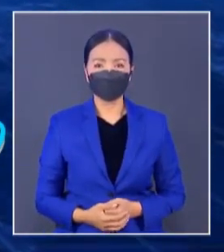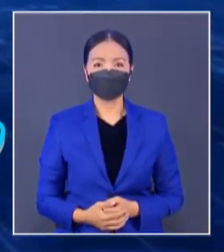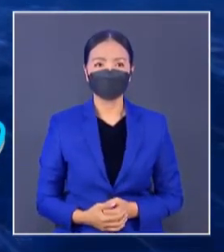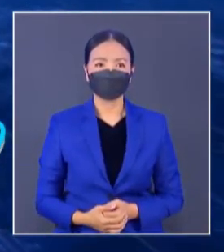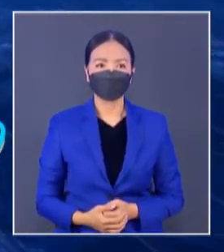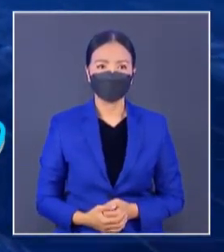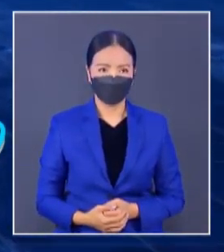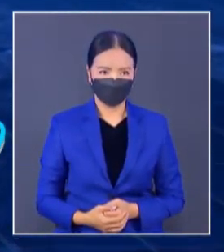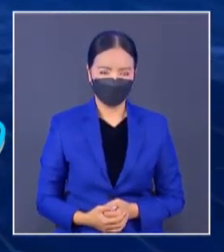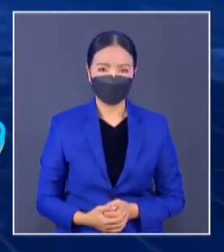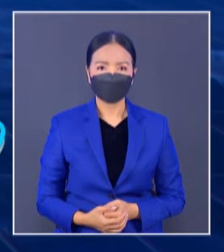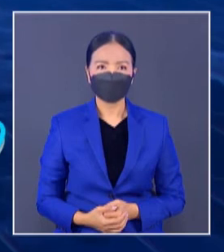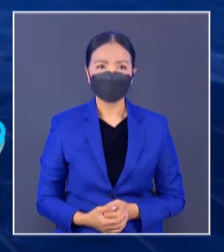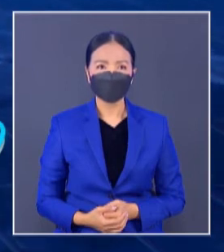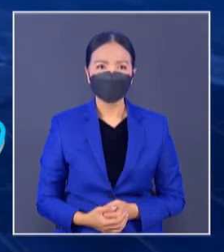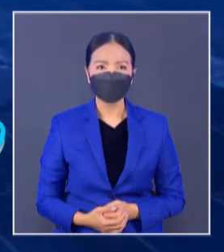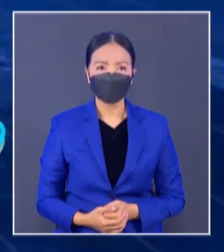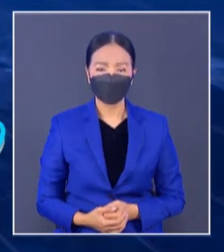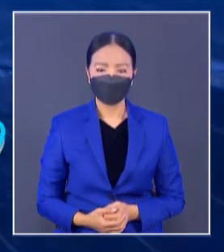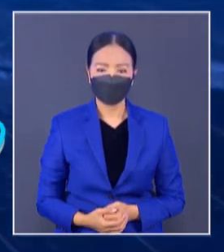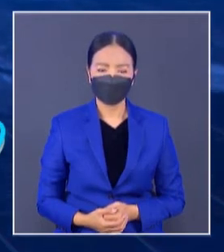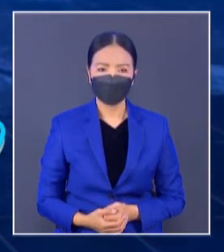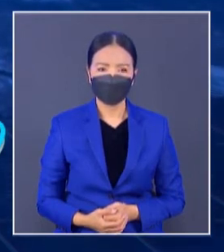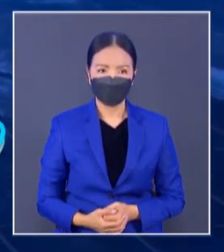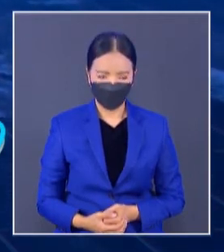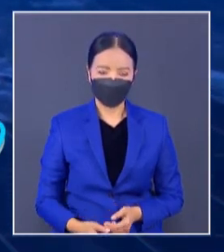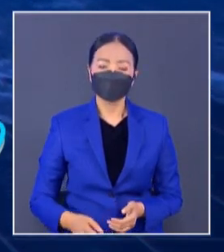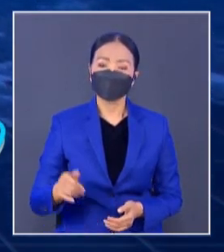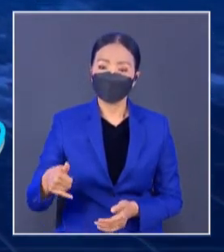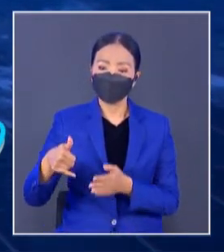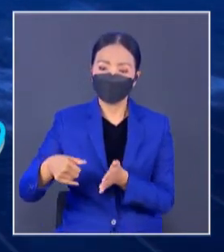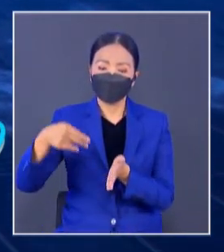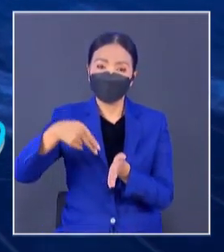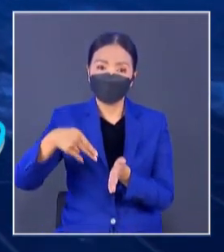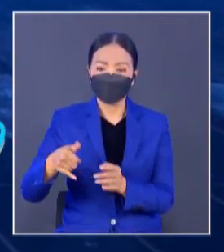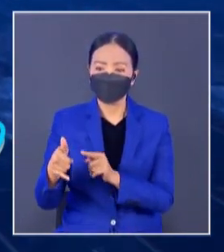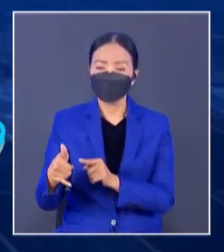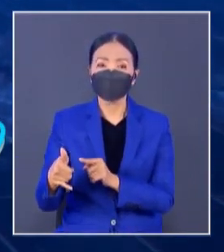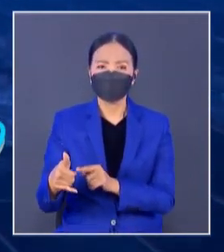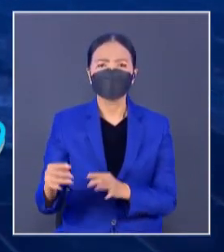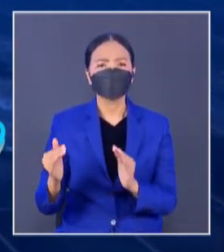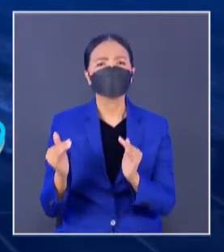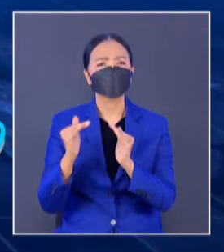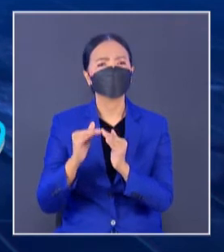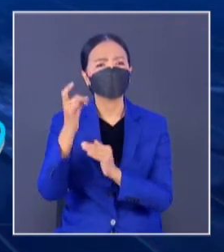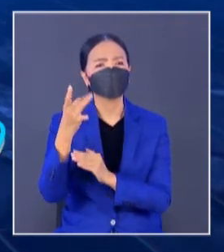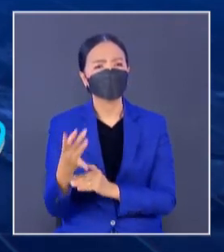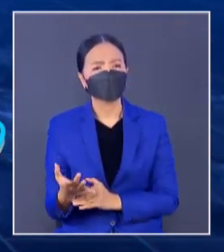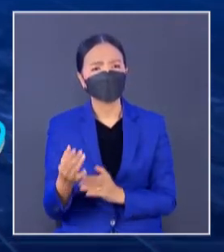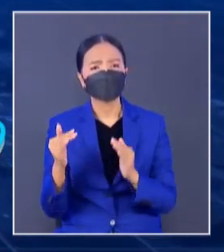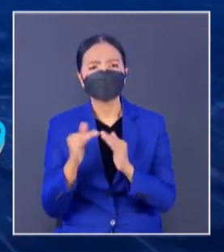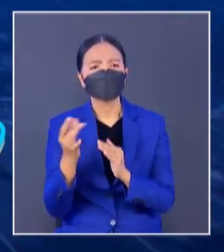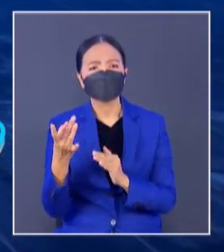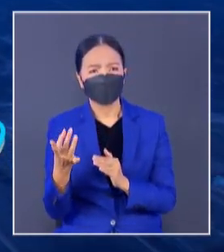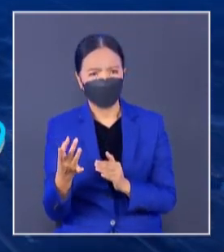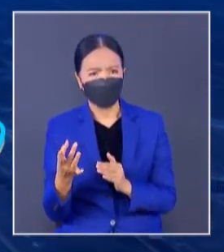แล้วเขาบอกว่าตายอ่ะผมเด็กปั๊มมีหน้าที่อะไรมีสิทธิ์อะไรแล้วกล้องก็แพนไปที่รถครับซึ่งจอดอยู่ในช่องจอดของค